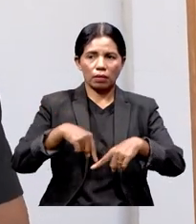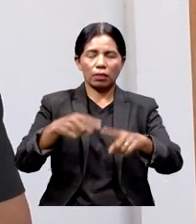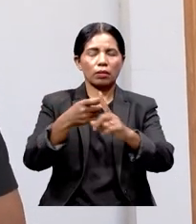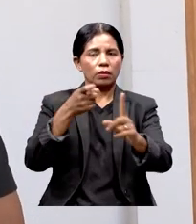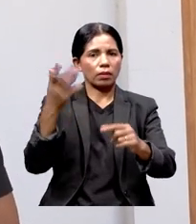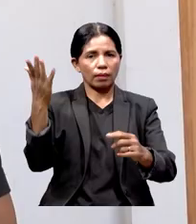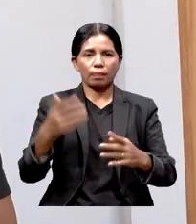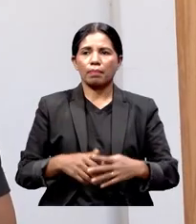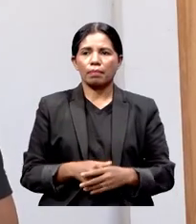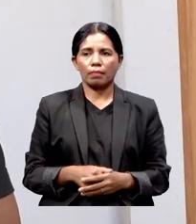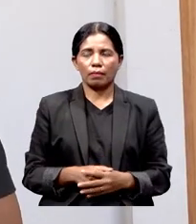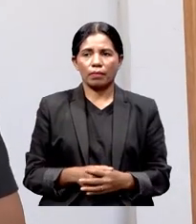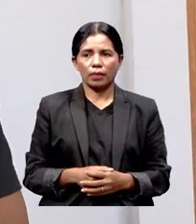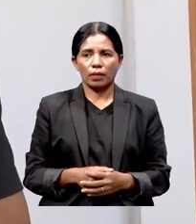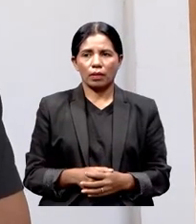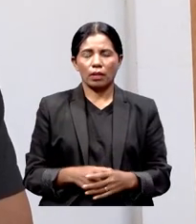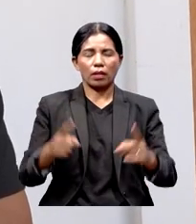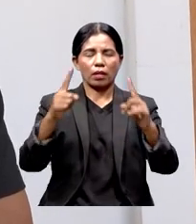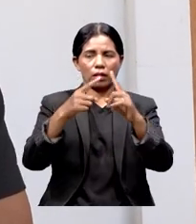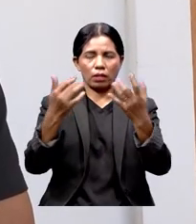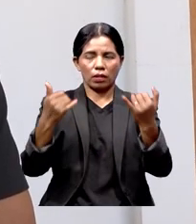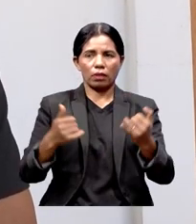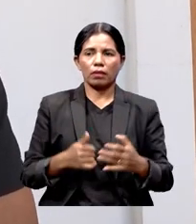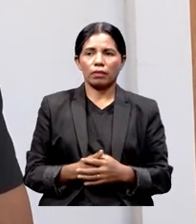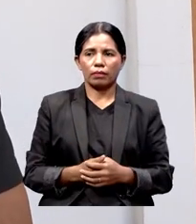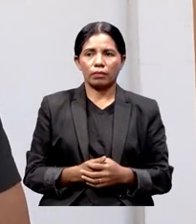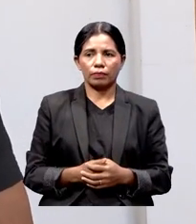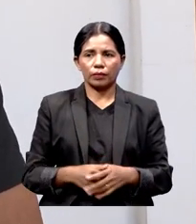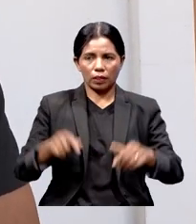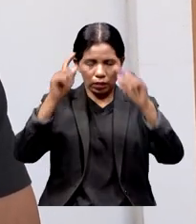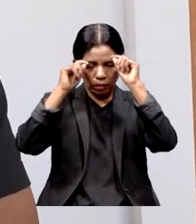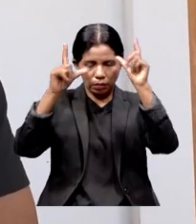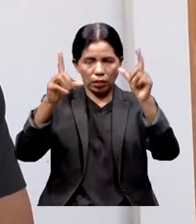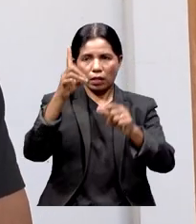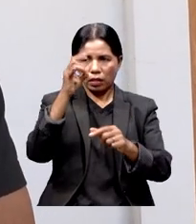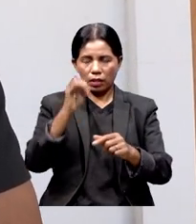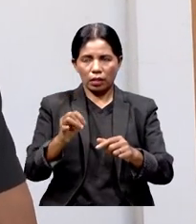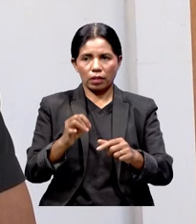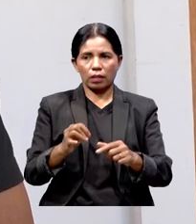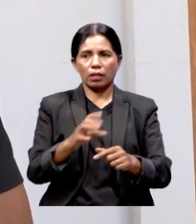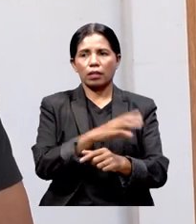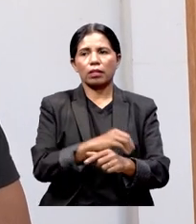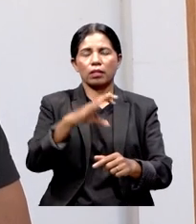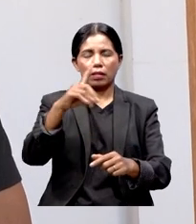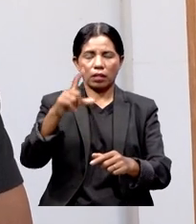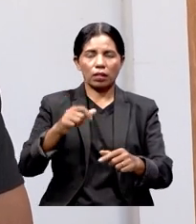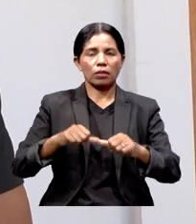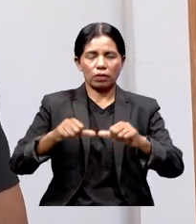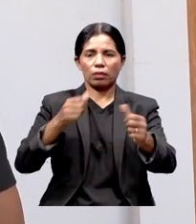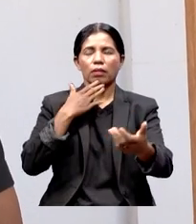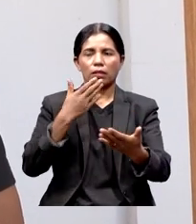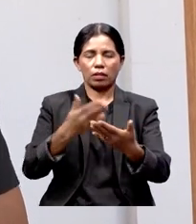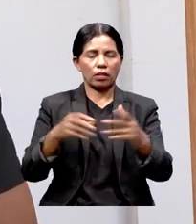ba mas neste momento rute Timor nia liliu Dili ao sinti Citylink la o normal ela sira